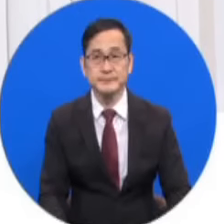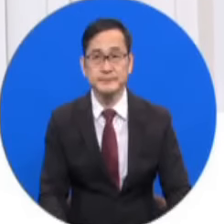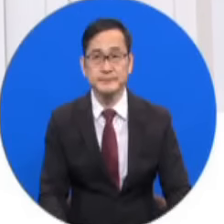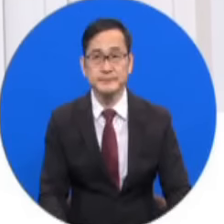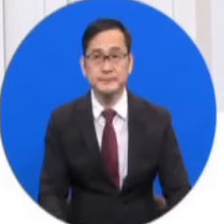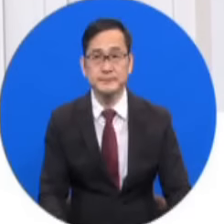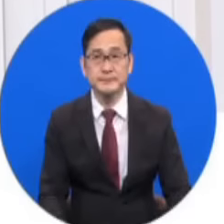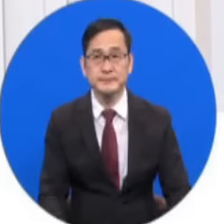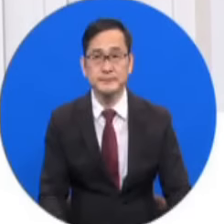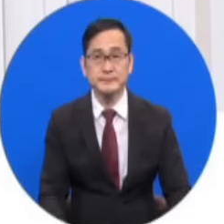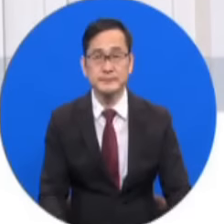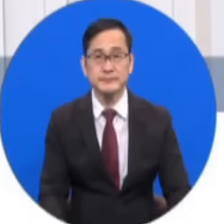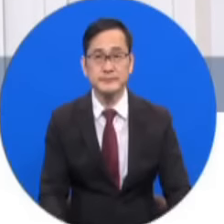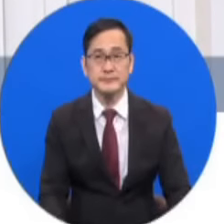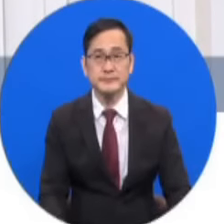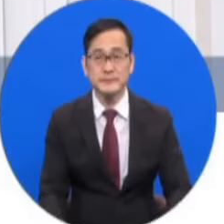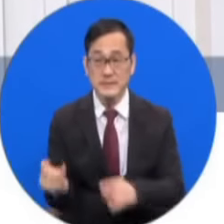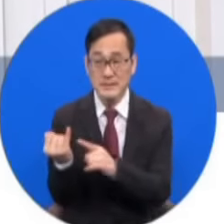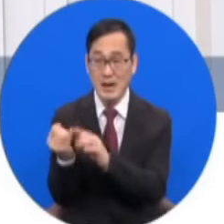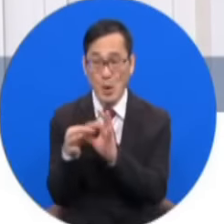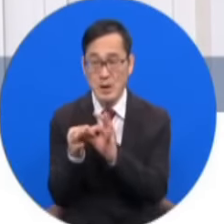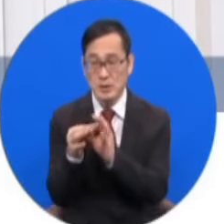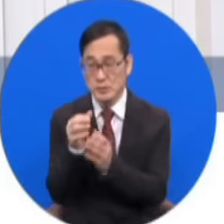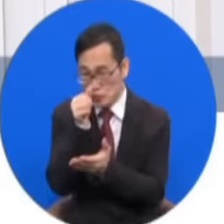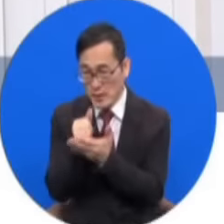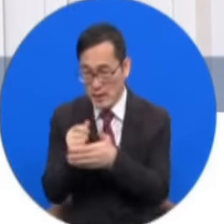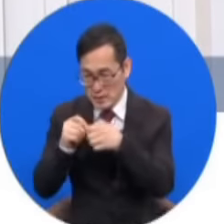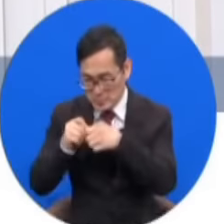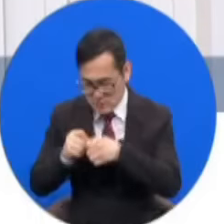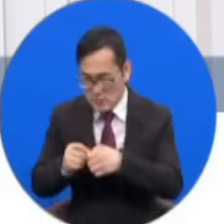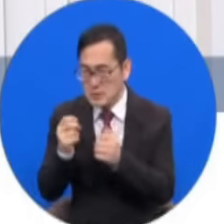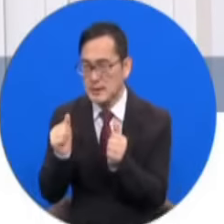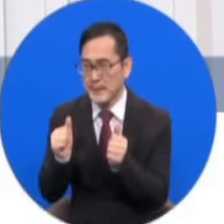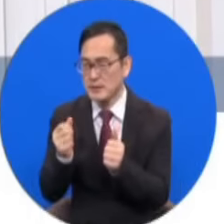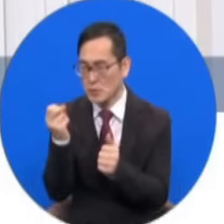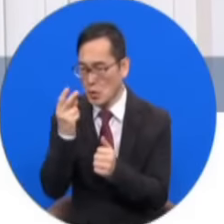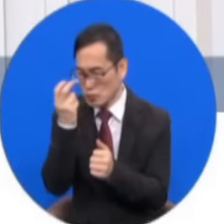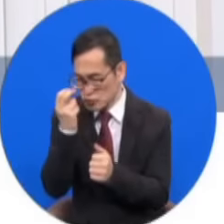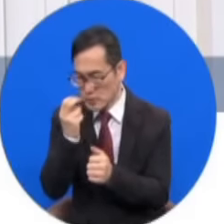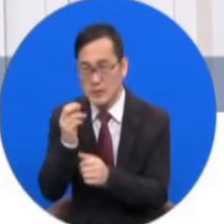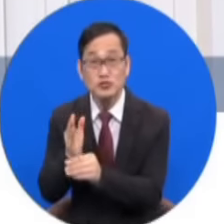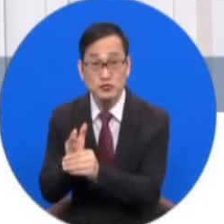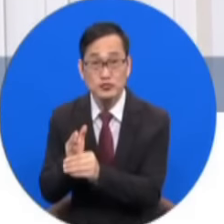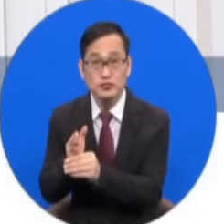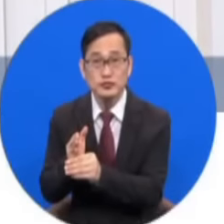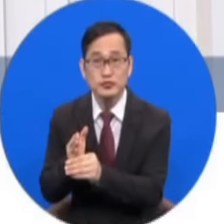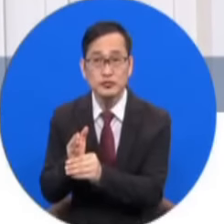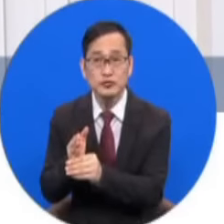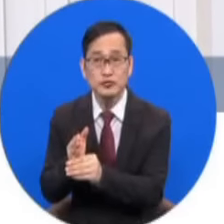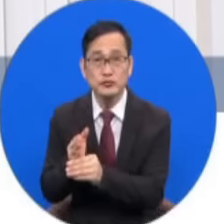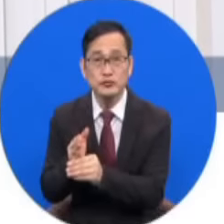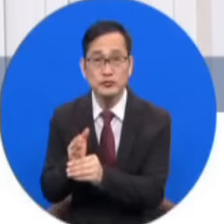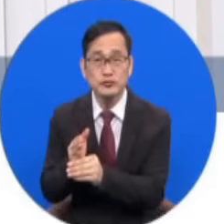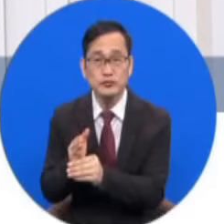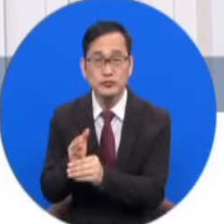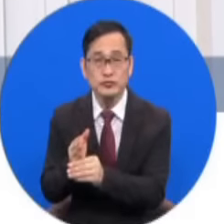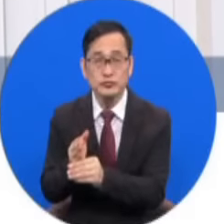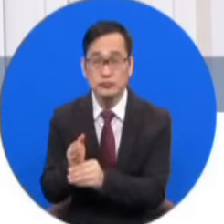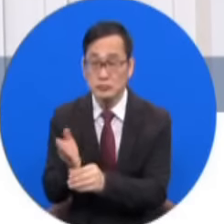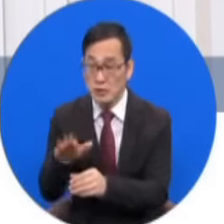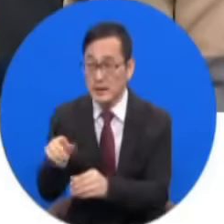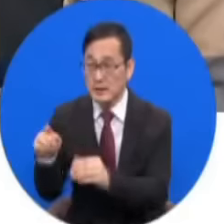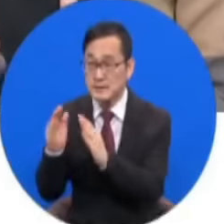혐의들에 대해서는 또 뭐 수사 재판이 이루어지고 있는 과정이고 그니까 이런 재산의 문제까지 사실 아무도 모르는 거 아닙니까 뭐 이분이